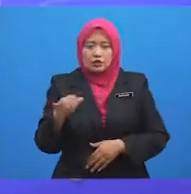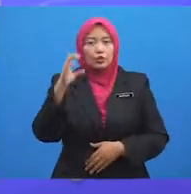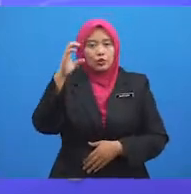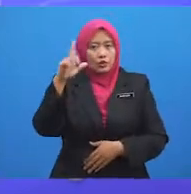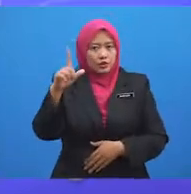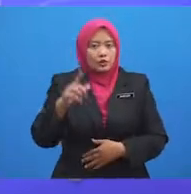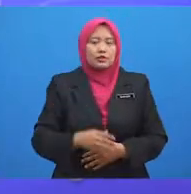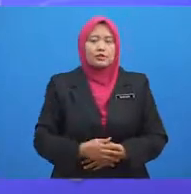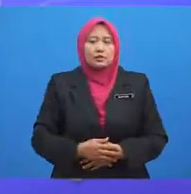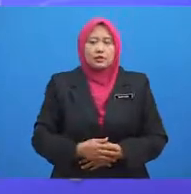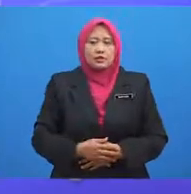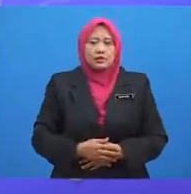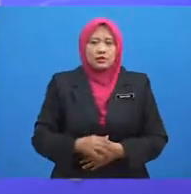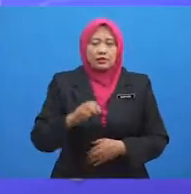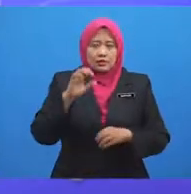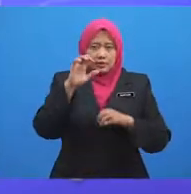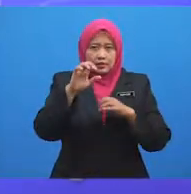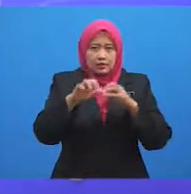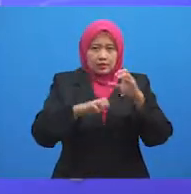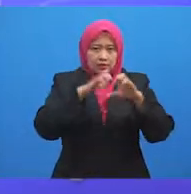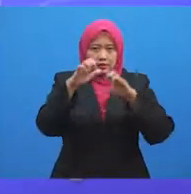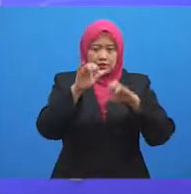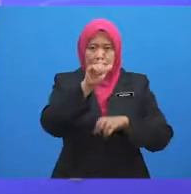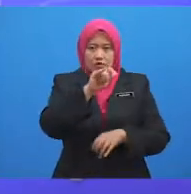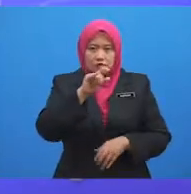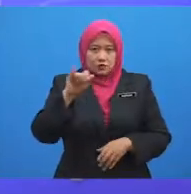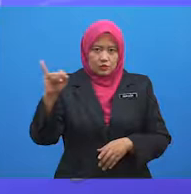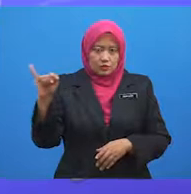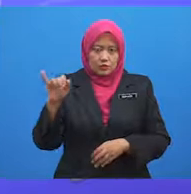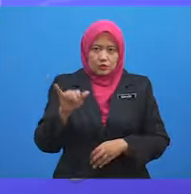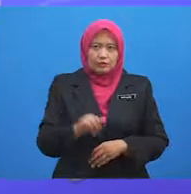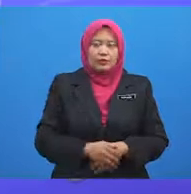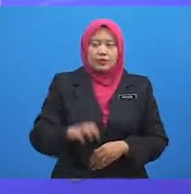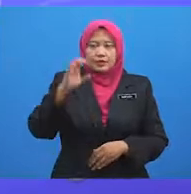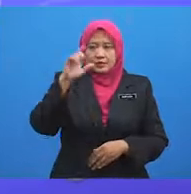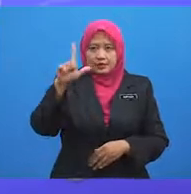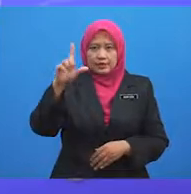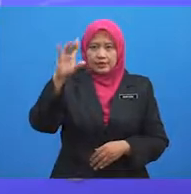klorin 35 dan klorin 37.